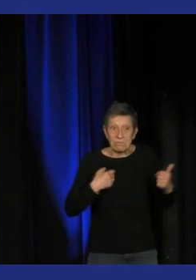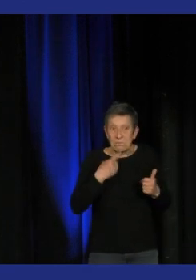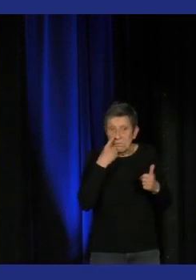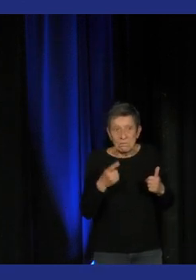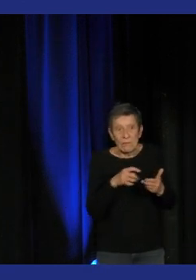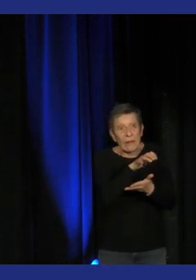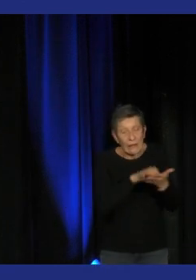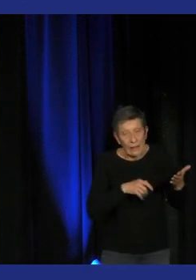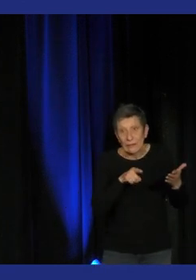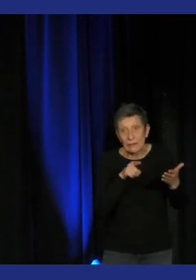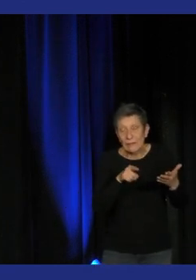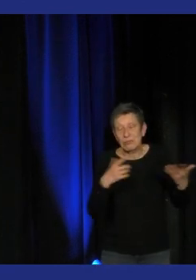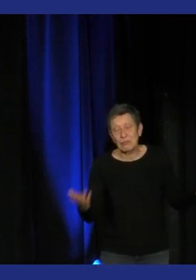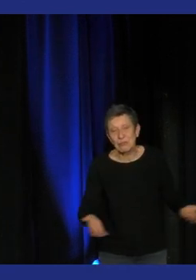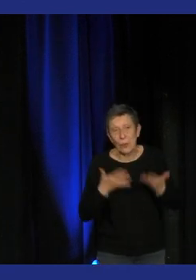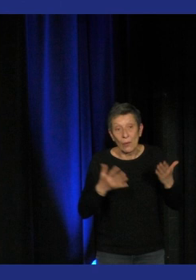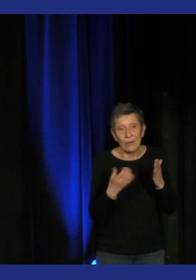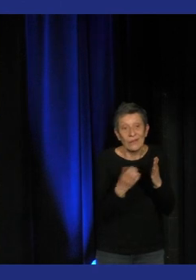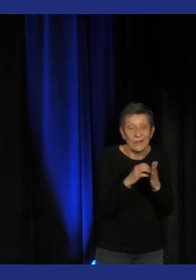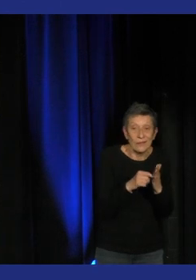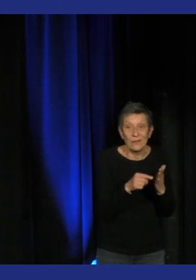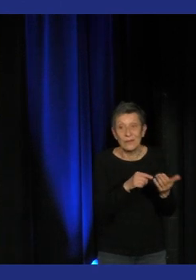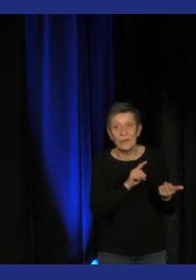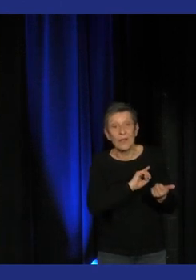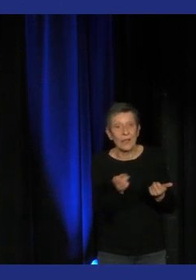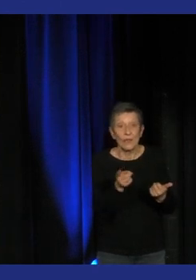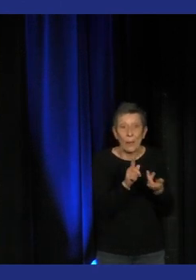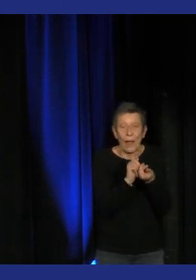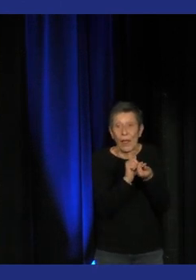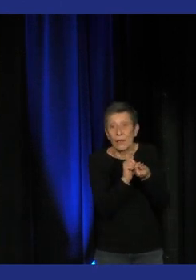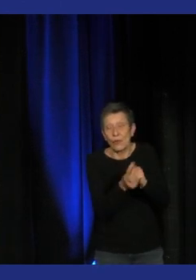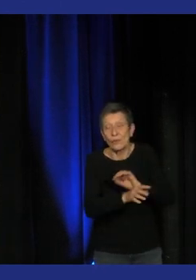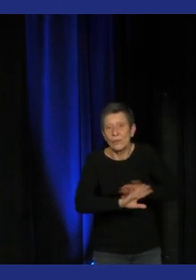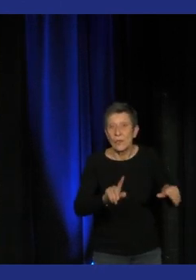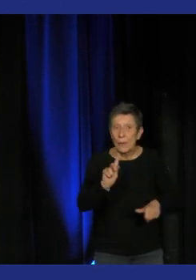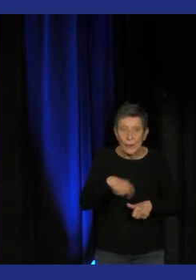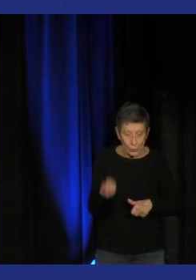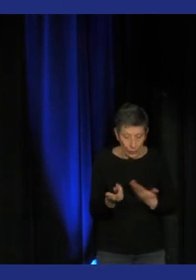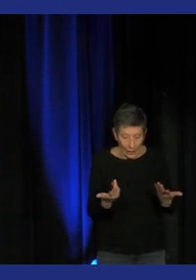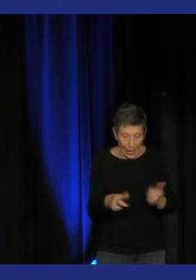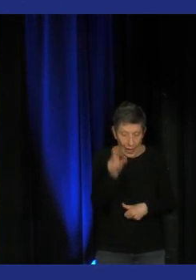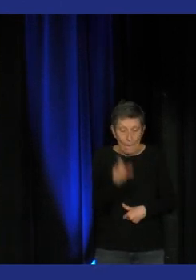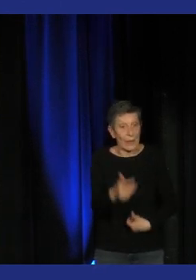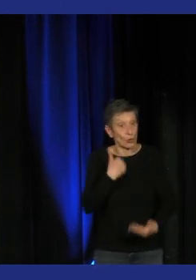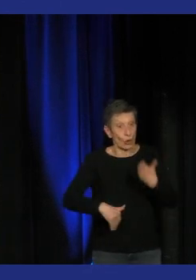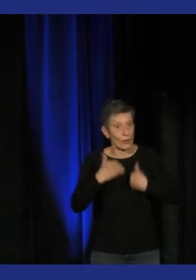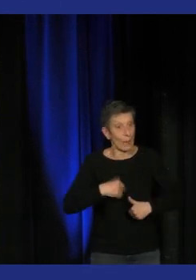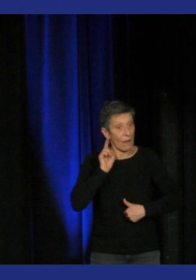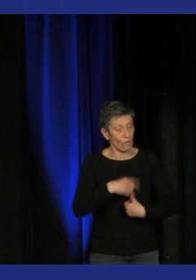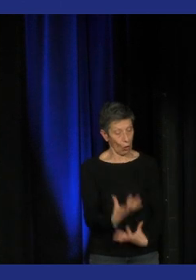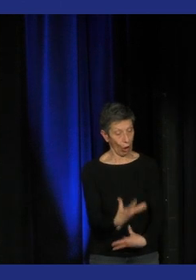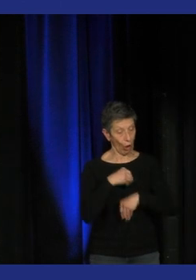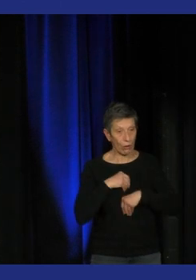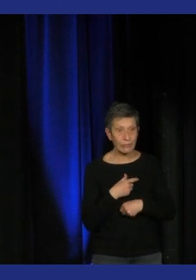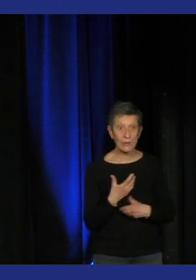que l'expression « personne handicapée », on doit se la réapproprier aussi en tant que militante et militant handicapé, que ce n'est pas